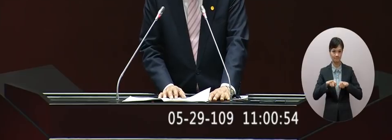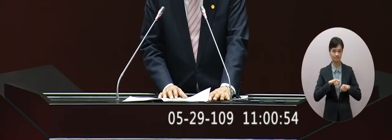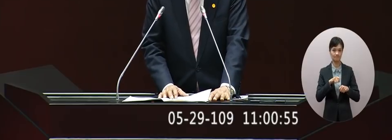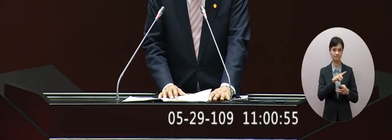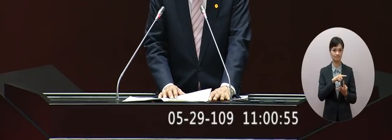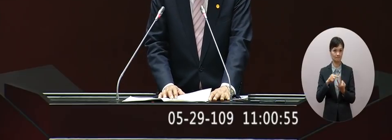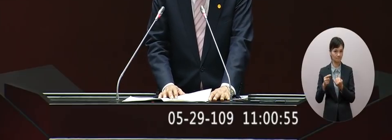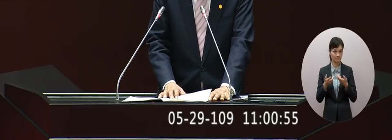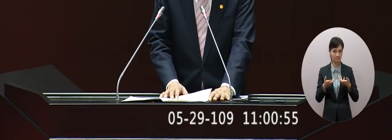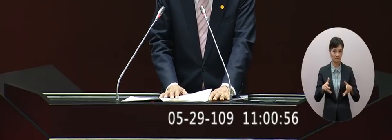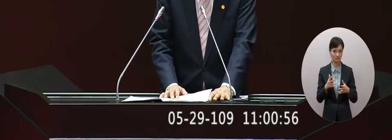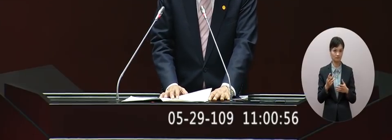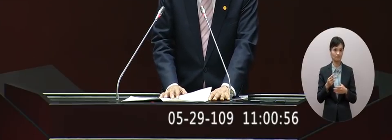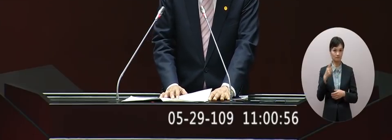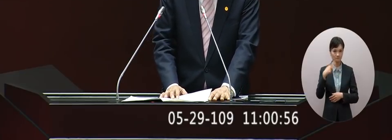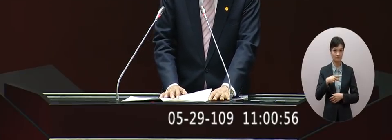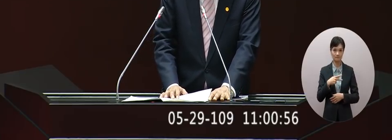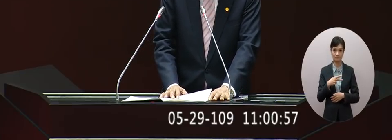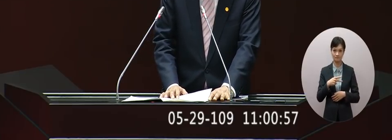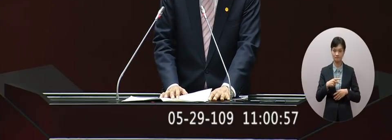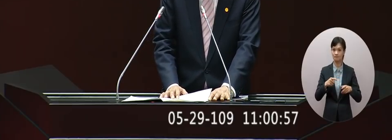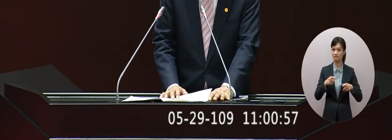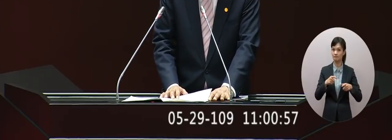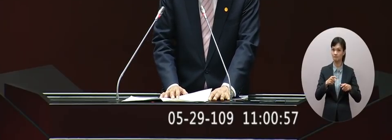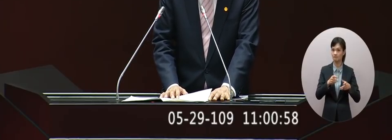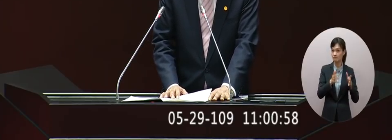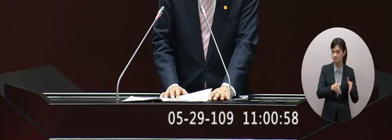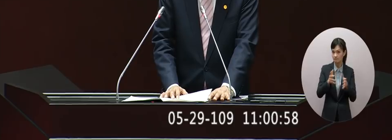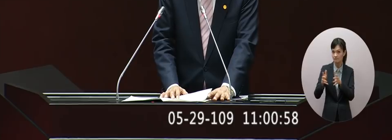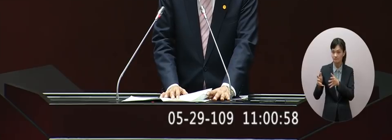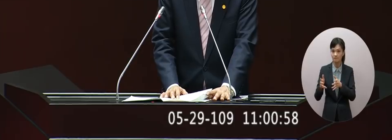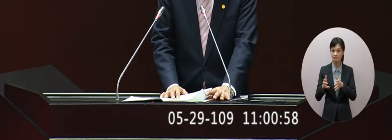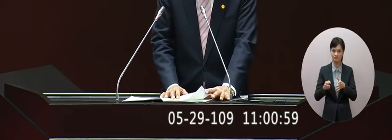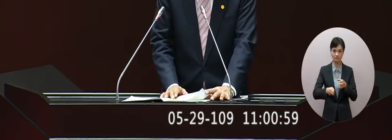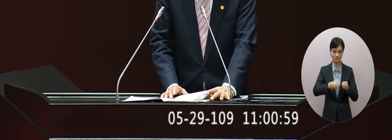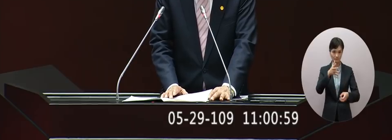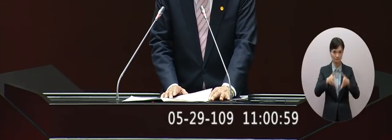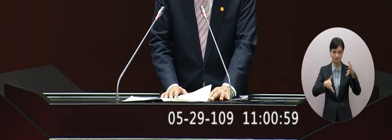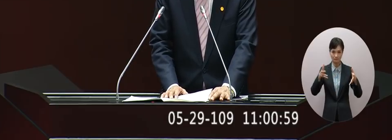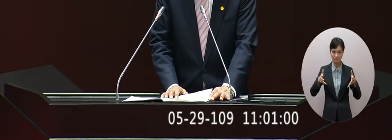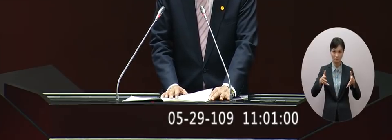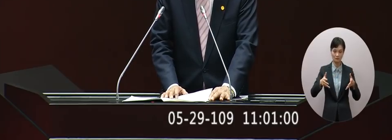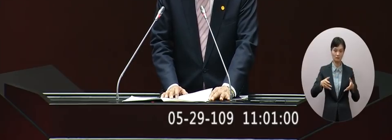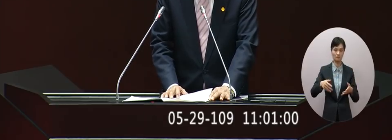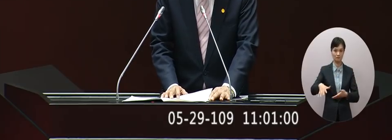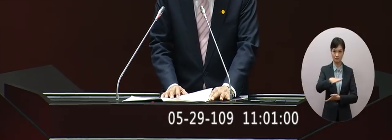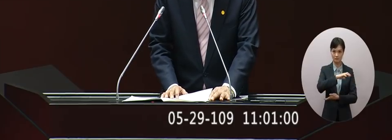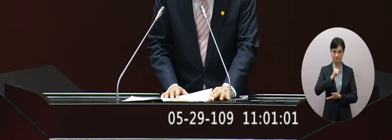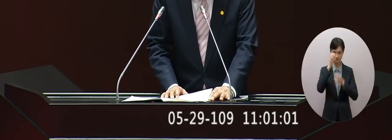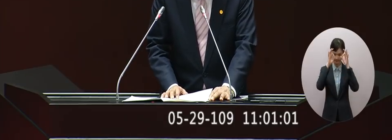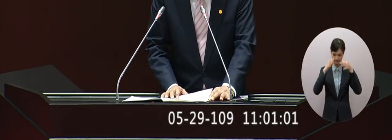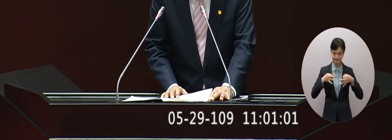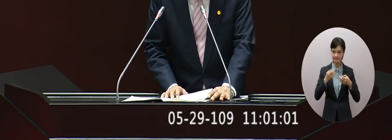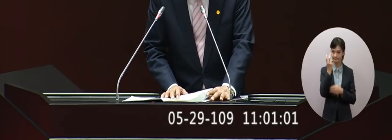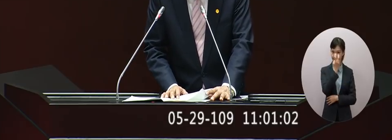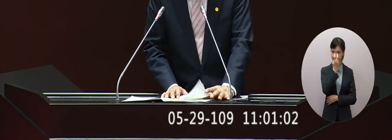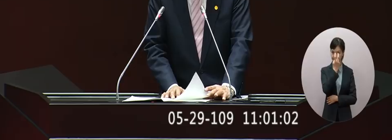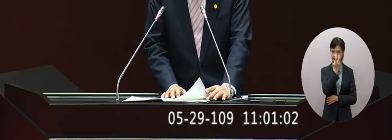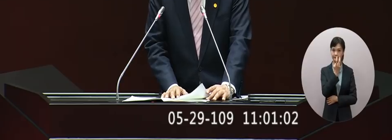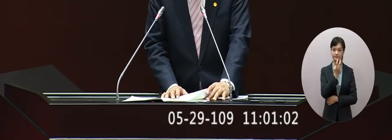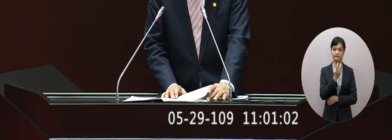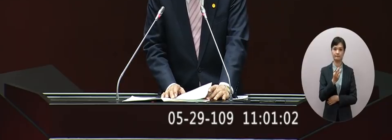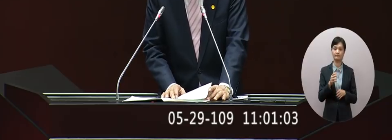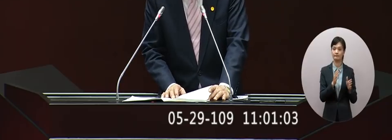理，到建构韧性的城市，整个通盘检讨，整合管